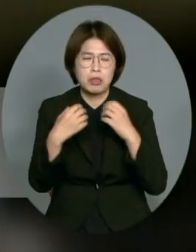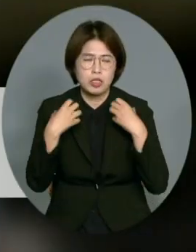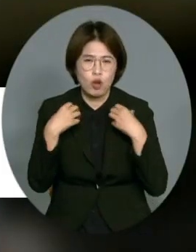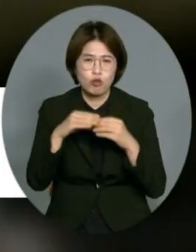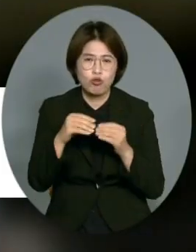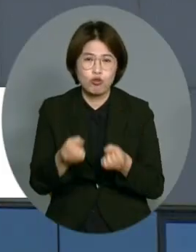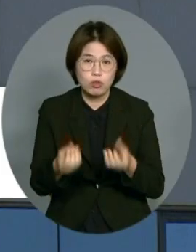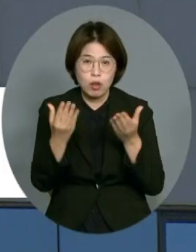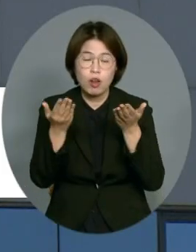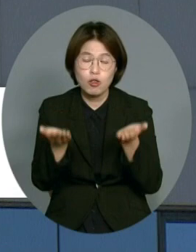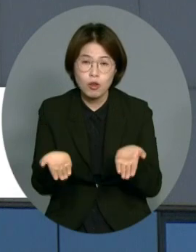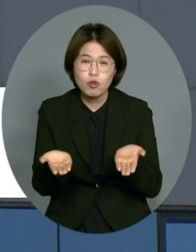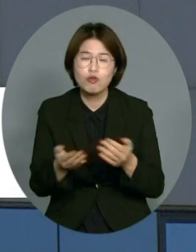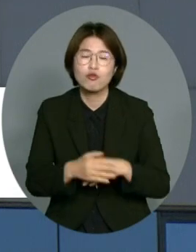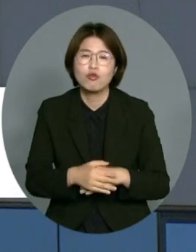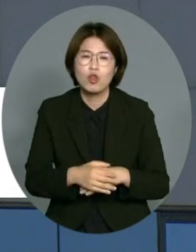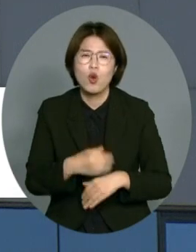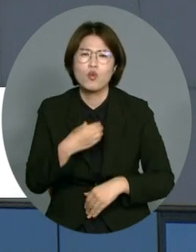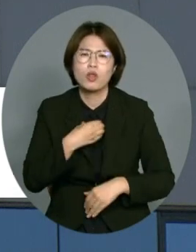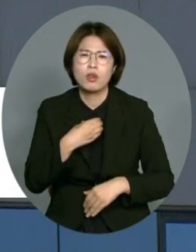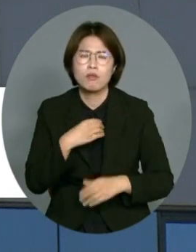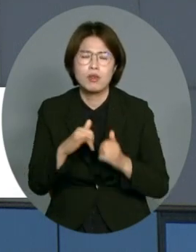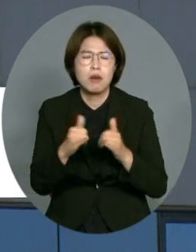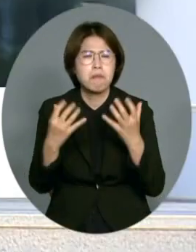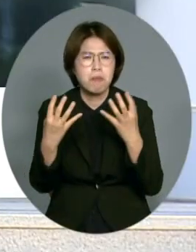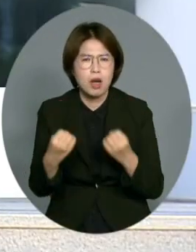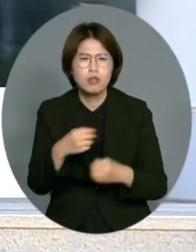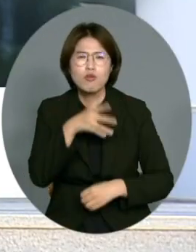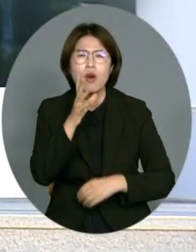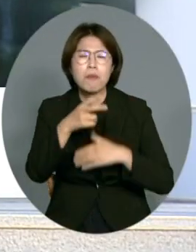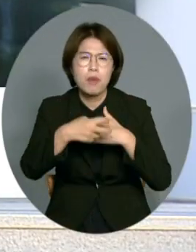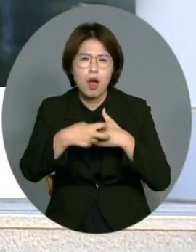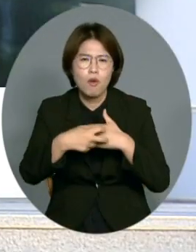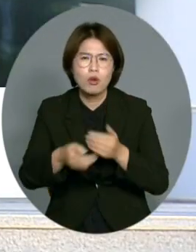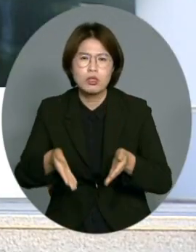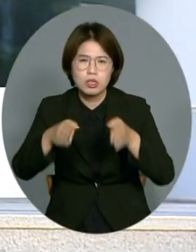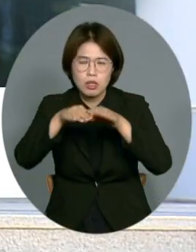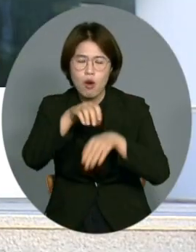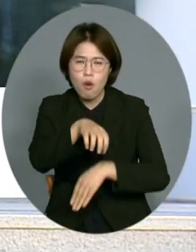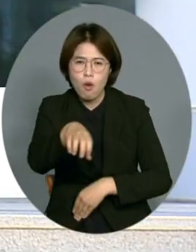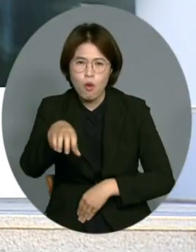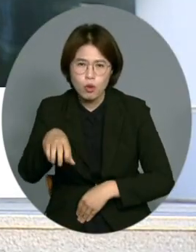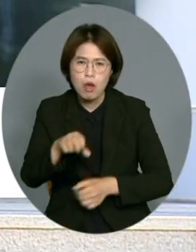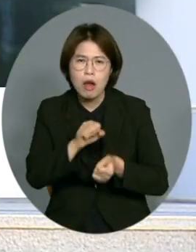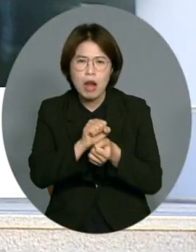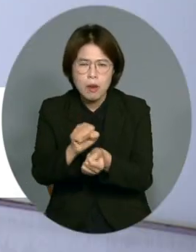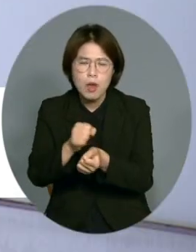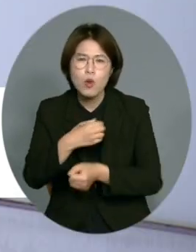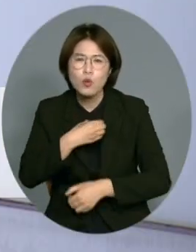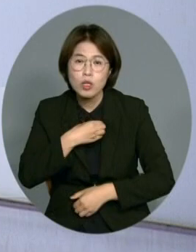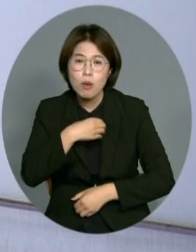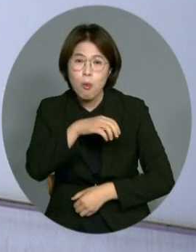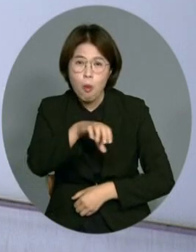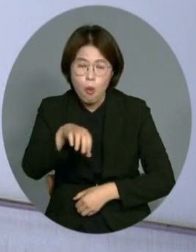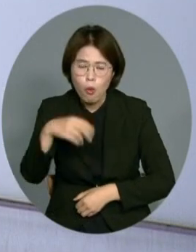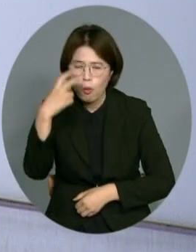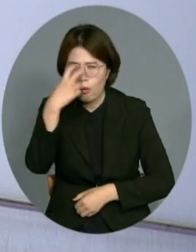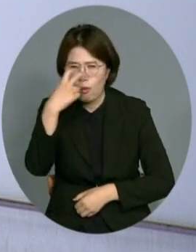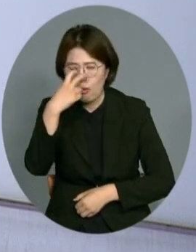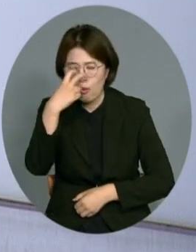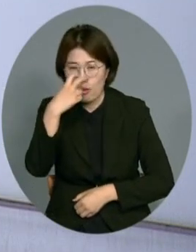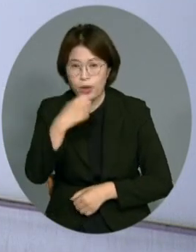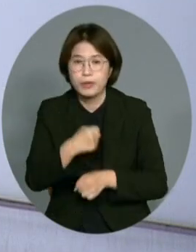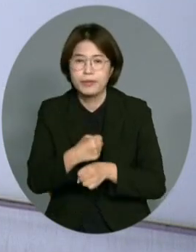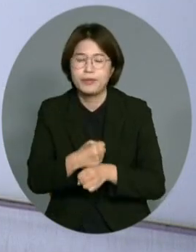추석 연휴를 맞아 고위험군이 밀집한 요양병원과 시설 등 감염 취약 시설에 대한 관리를